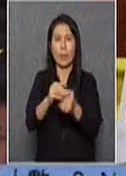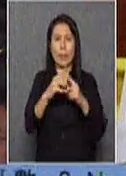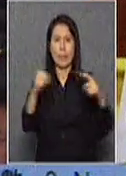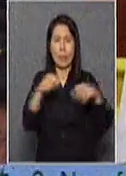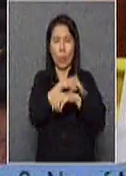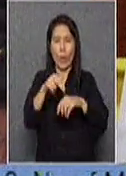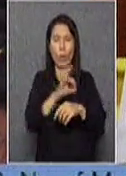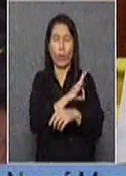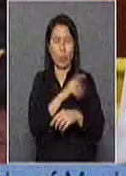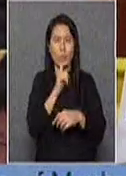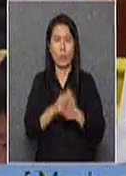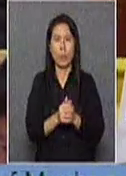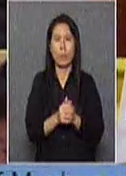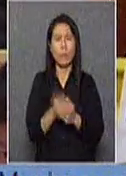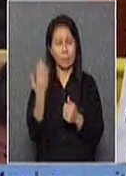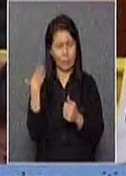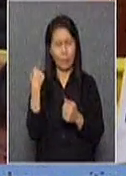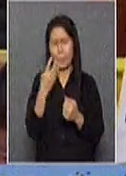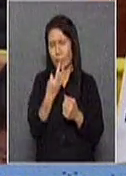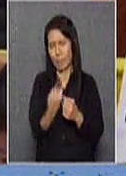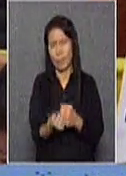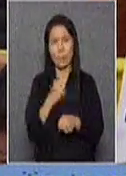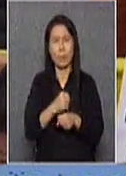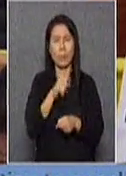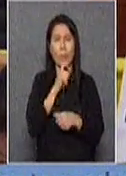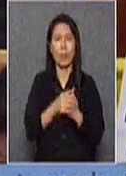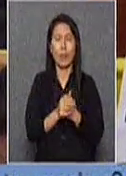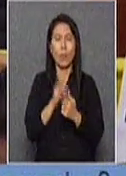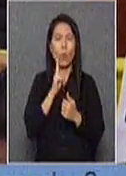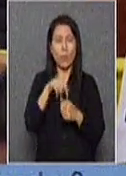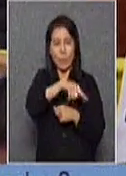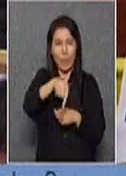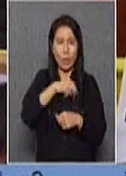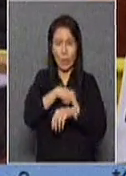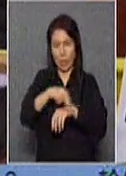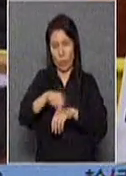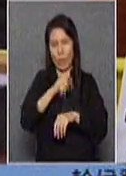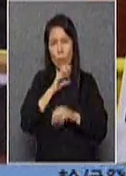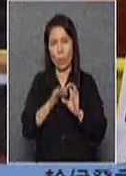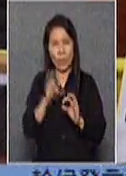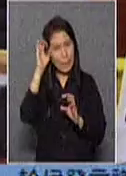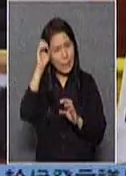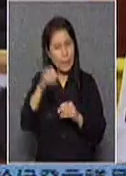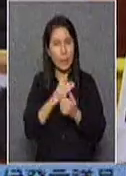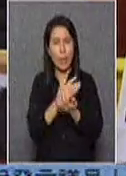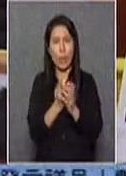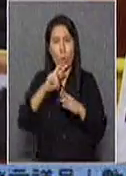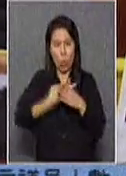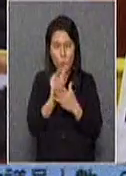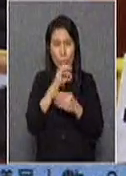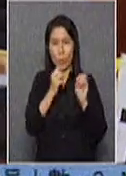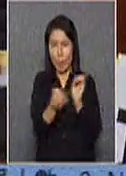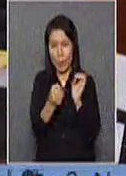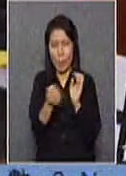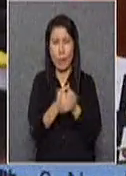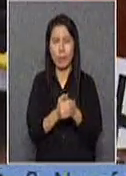會的，是吧？我們自己做過很多次、即譬如我們有時就在地區上某些的規劃，它一般來說有兩個月的諮詢期，我們